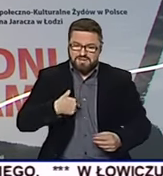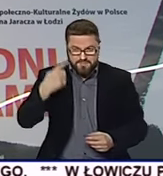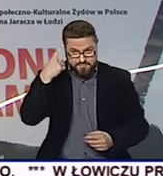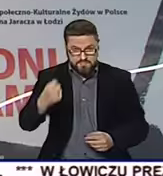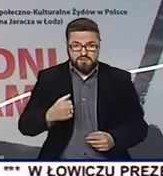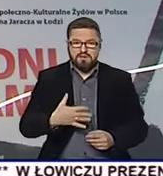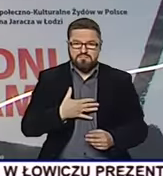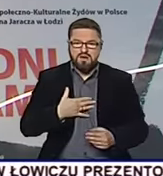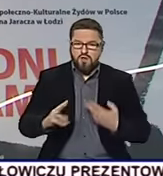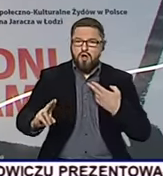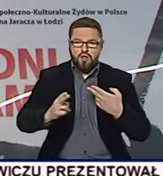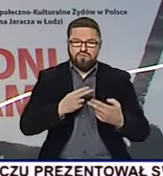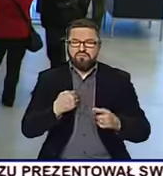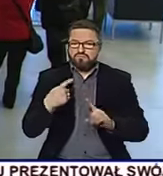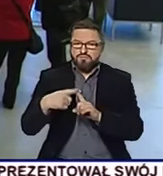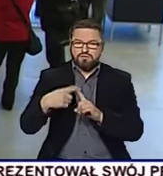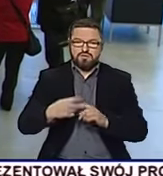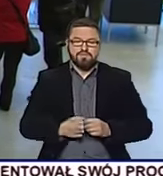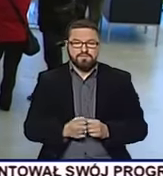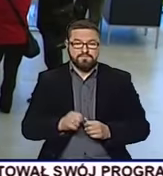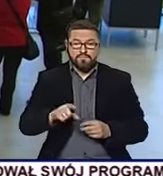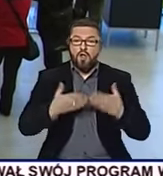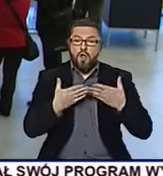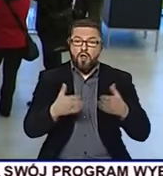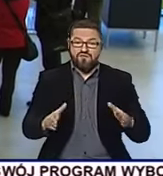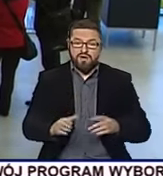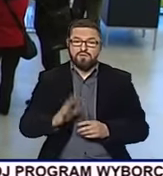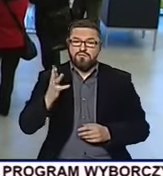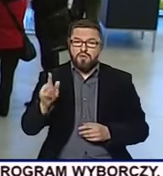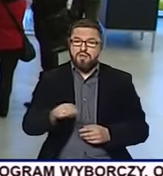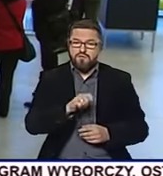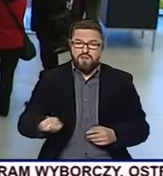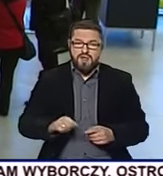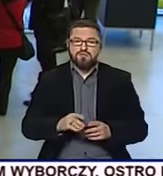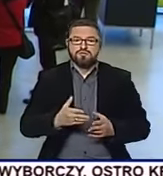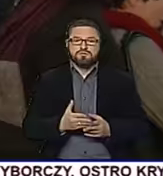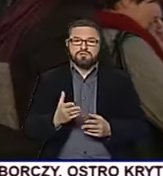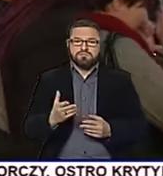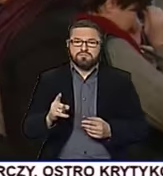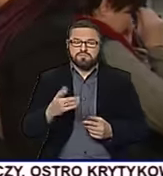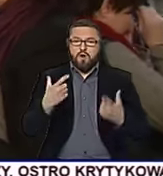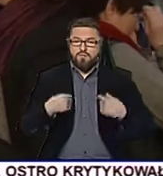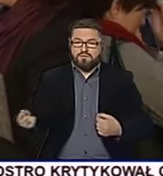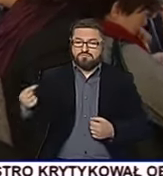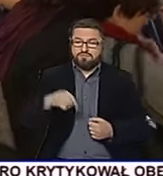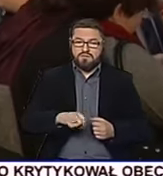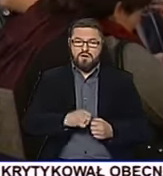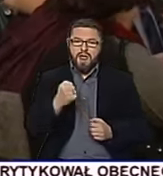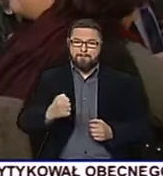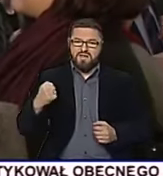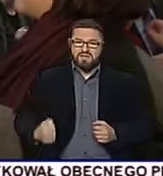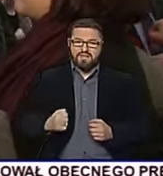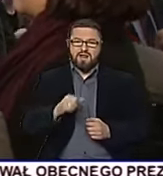i mamy ten odzew pozytywny. Uroczyste otwarcie piątych jubileuszowych Dni Pamięci uświetniła swoją obecnością